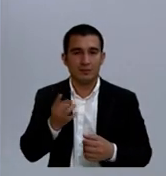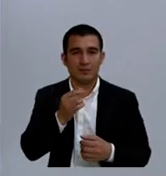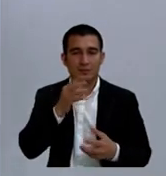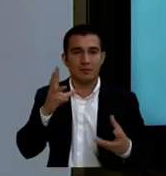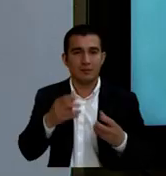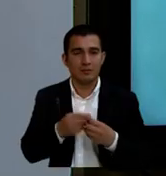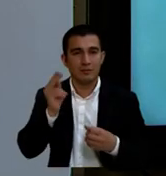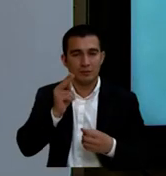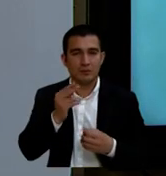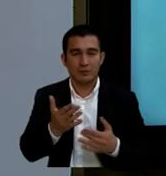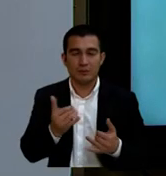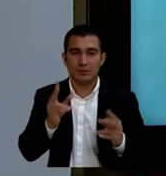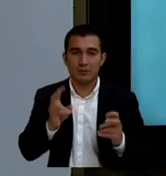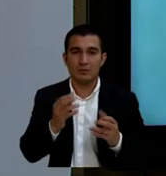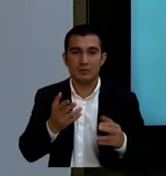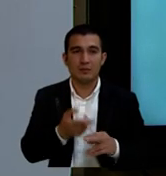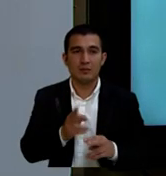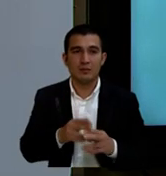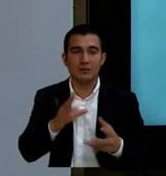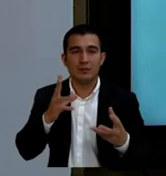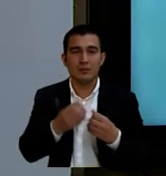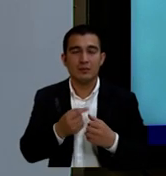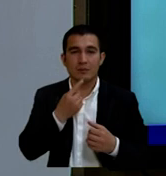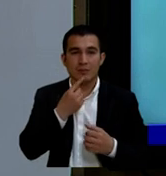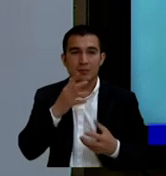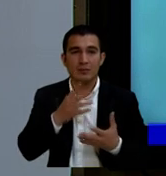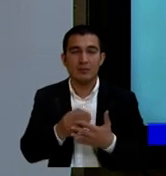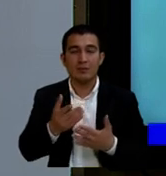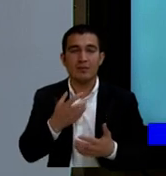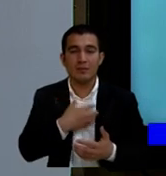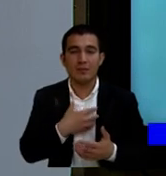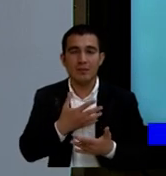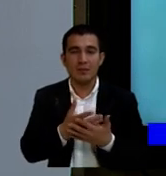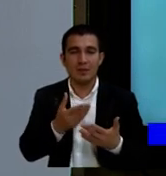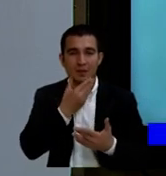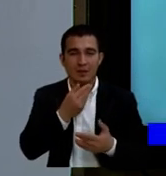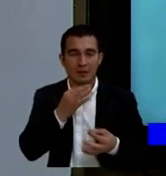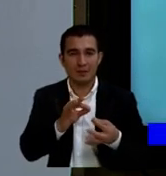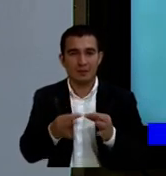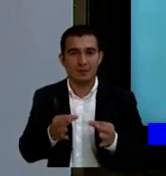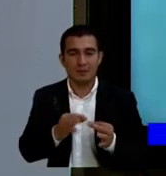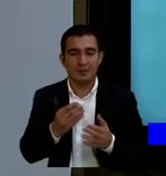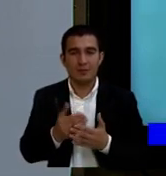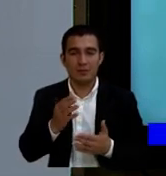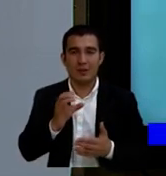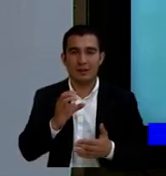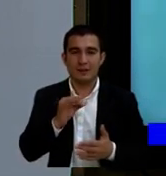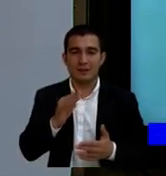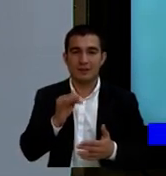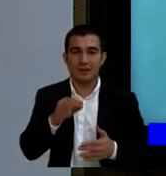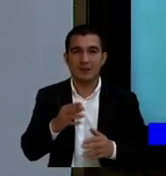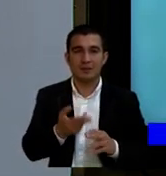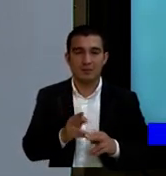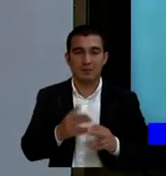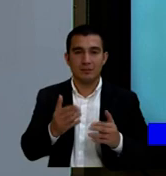ko'raylik. Bugungi mavzu madaniy nutq va uni shakllantiruvchi asosiy sifatlar deb ataladi. Siz bular bilan